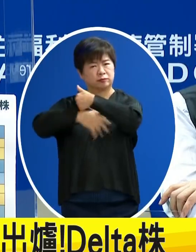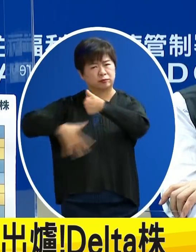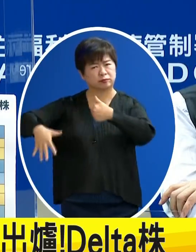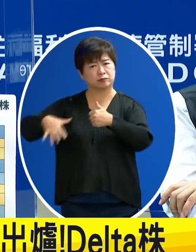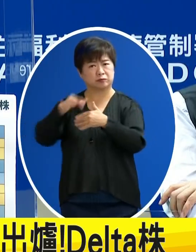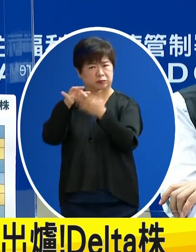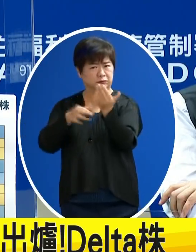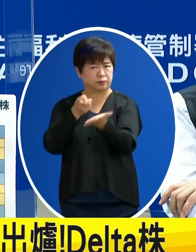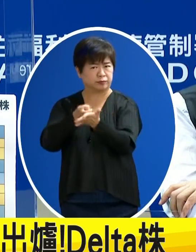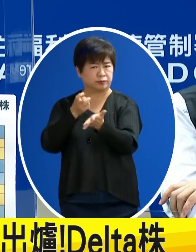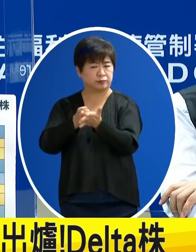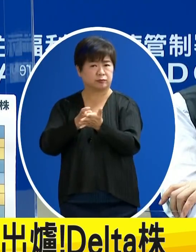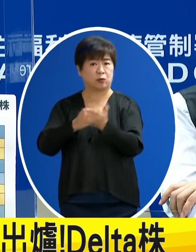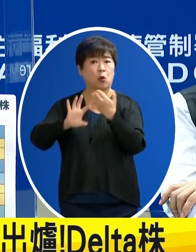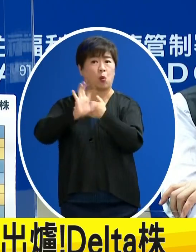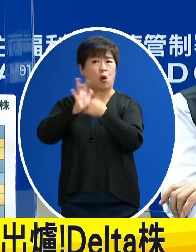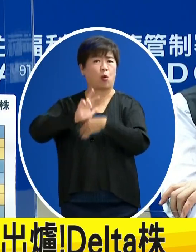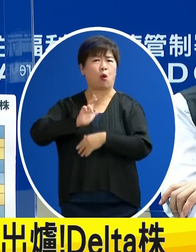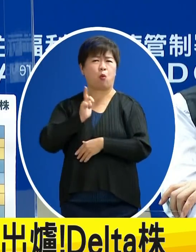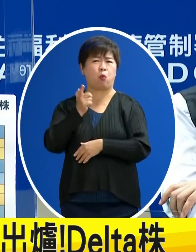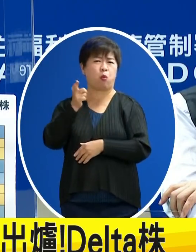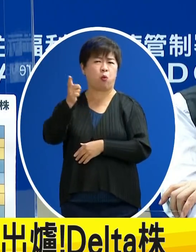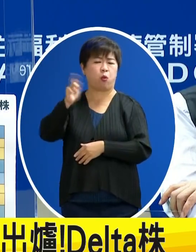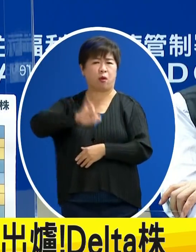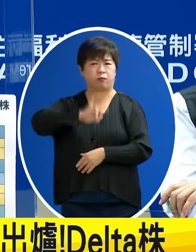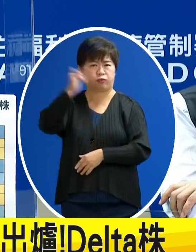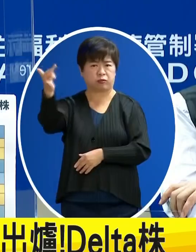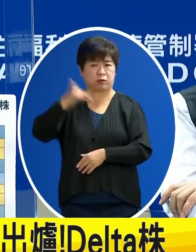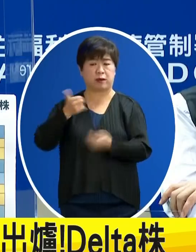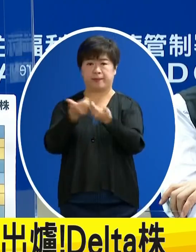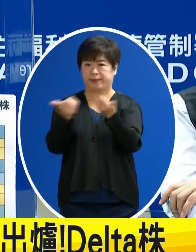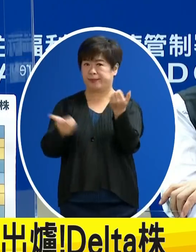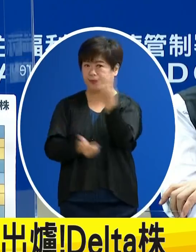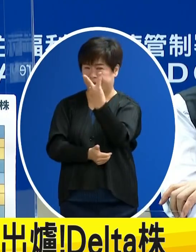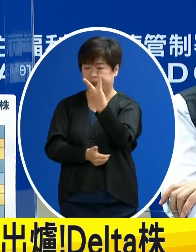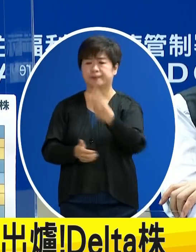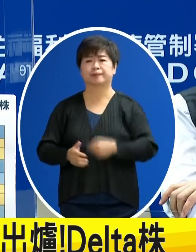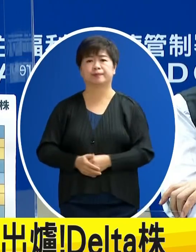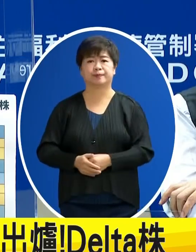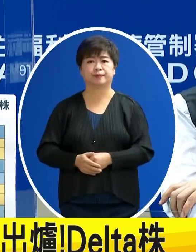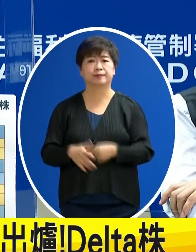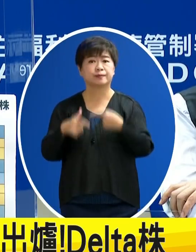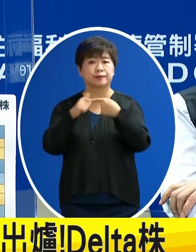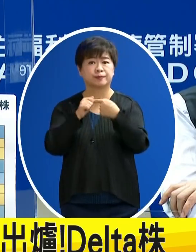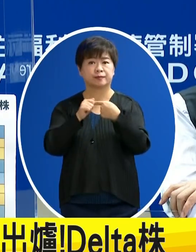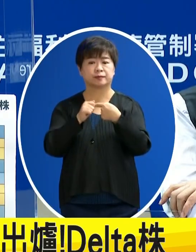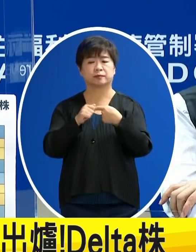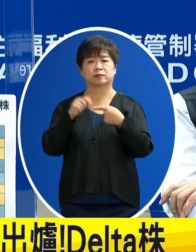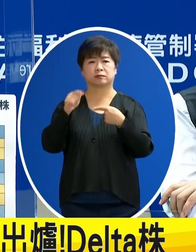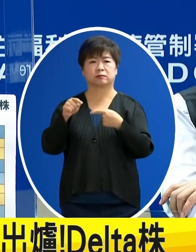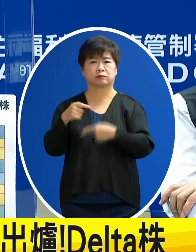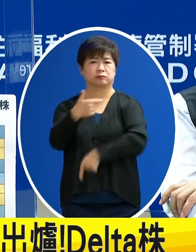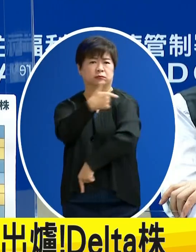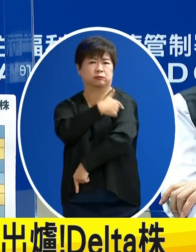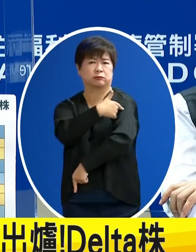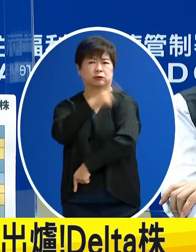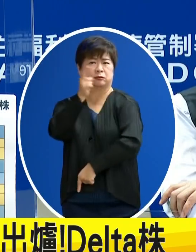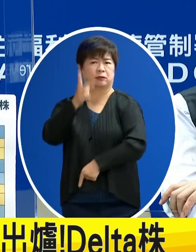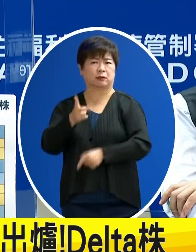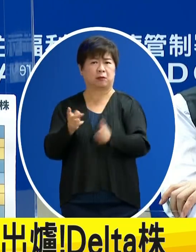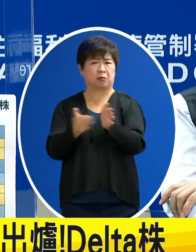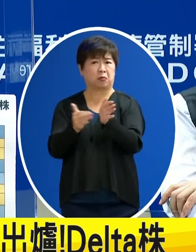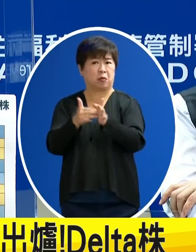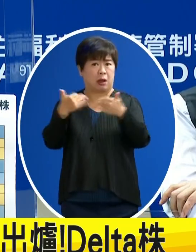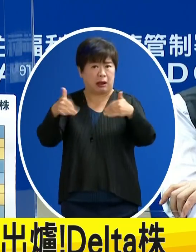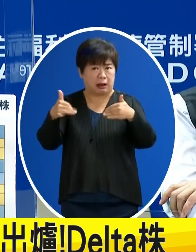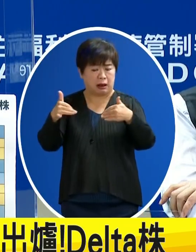哈大概在长程的航班，哈分作2种哈。那第一种是未完整接种疫苗